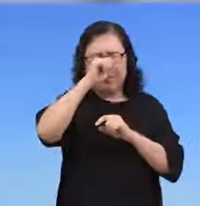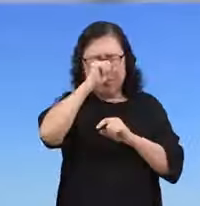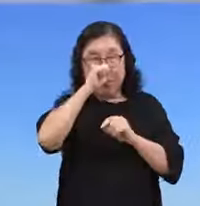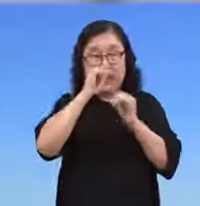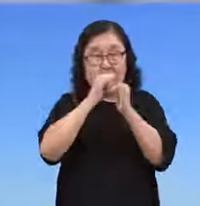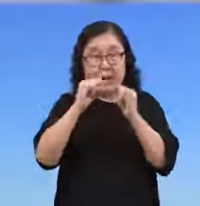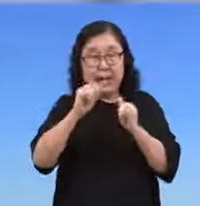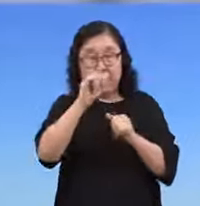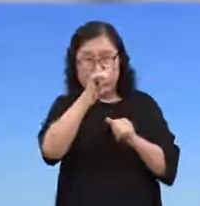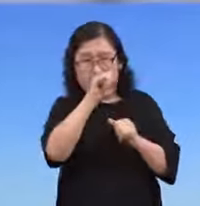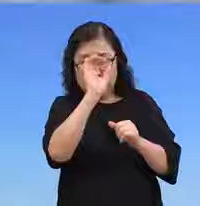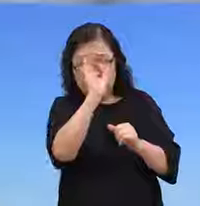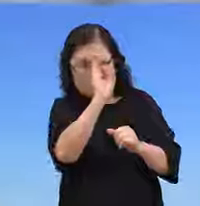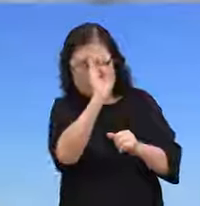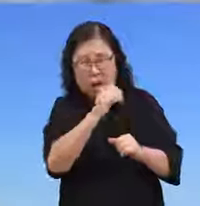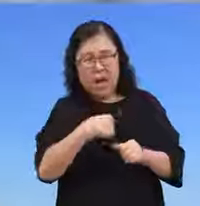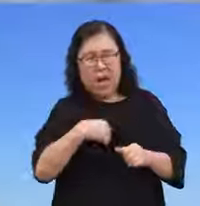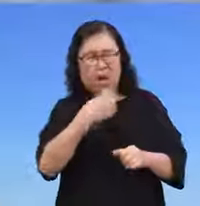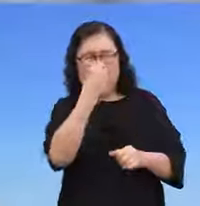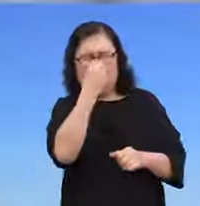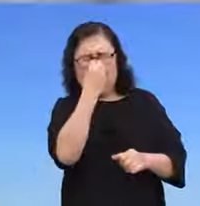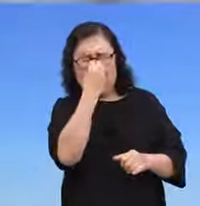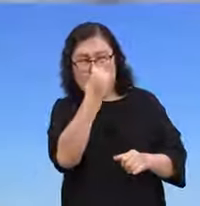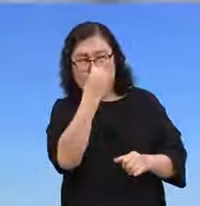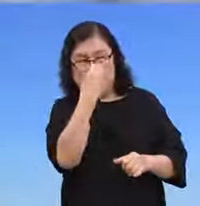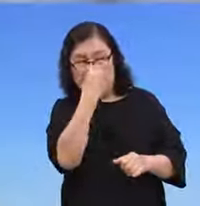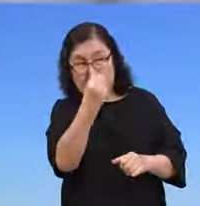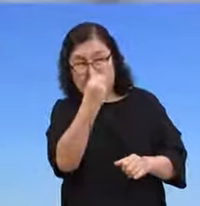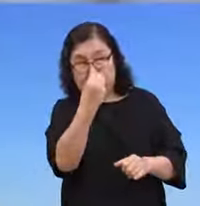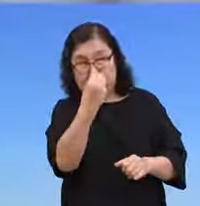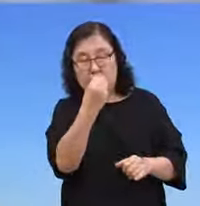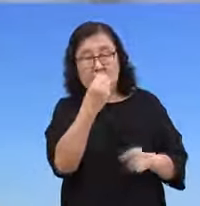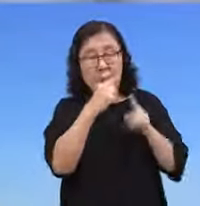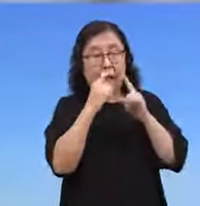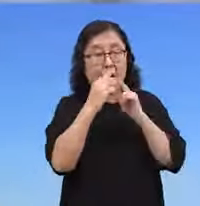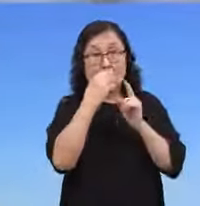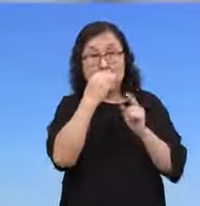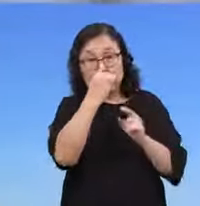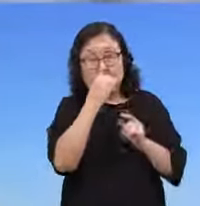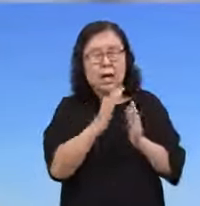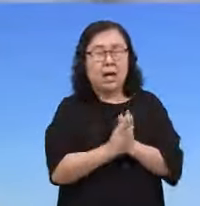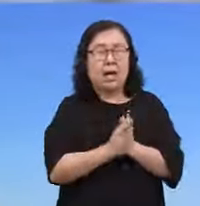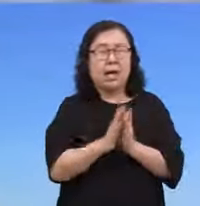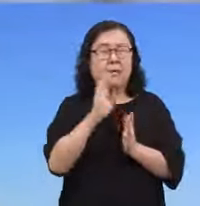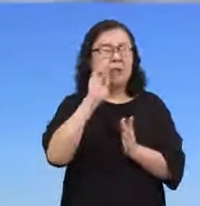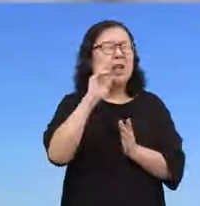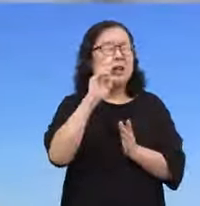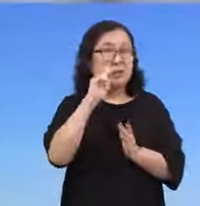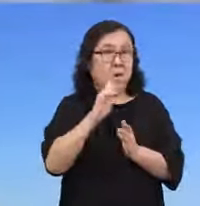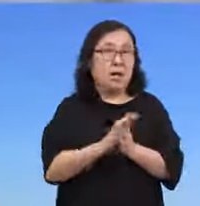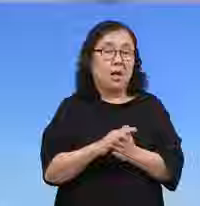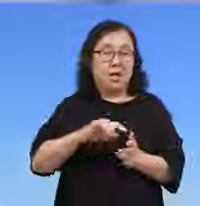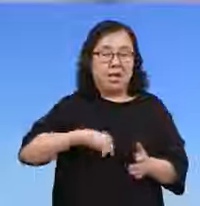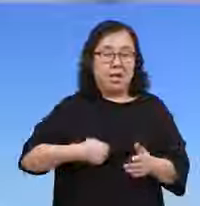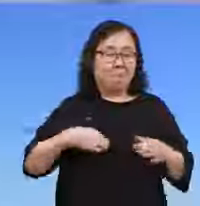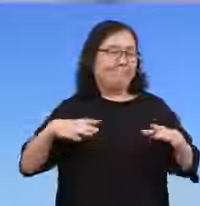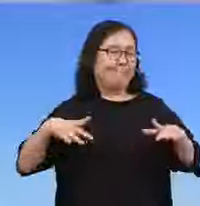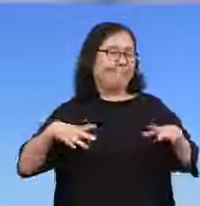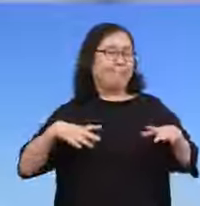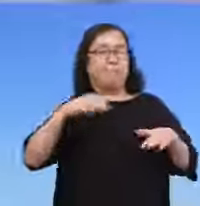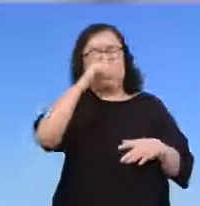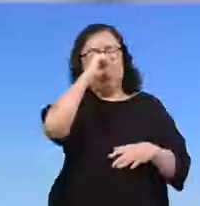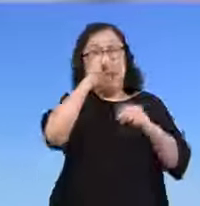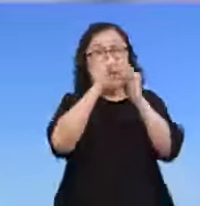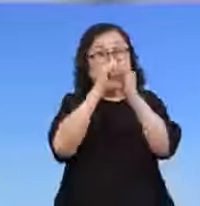사람들을 보고 아이고 저 교만한 사람 이렇게 하시는 분이 계시는데 그 잘못 보신 거예요. 유난히 자기를 과시하기